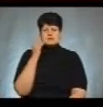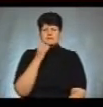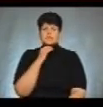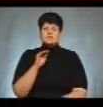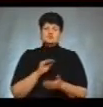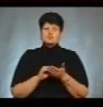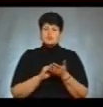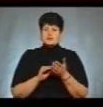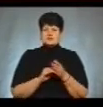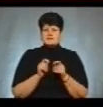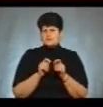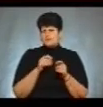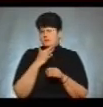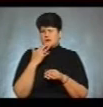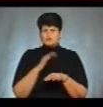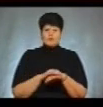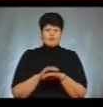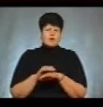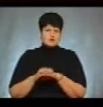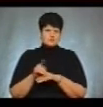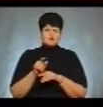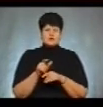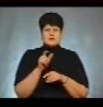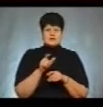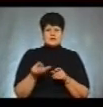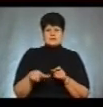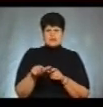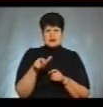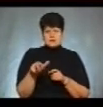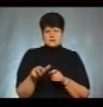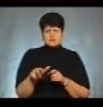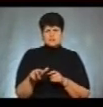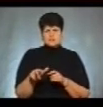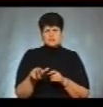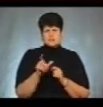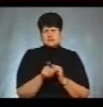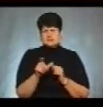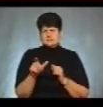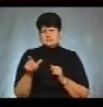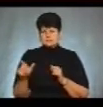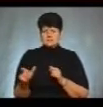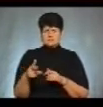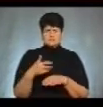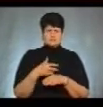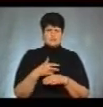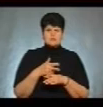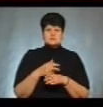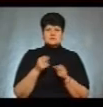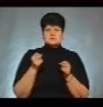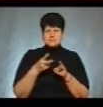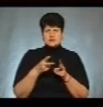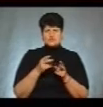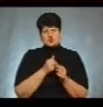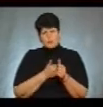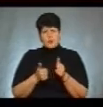журналістам відкрилося багато фактів про те, що ділянки доріг були розбиті на невеликі частинки, аби обійти прозорі